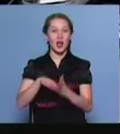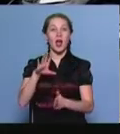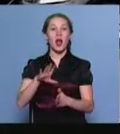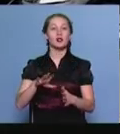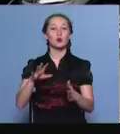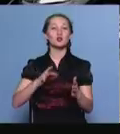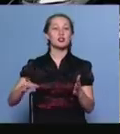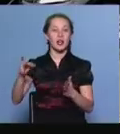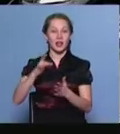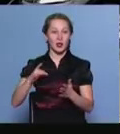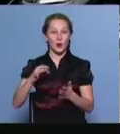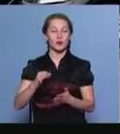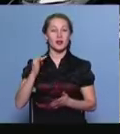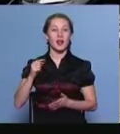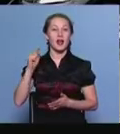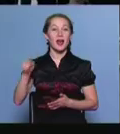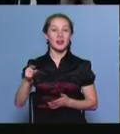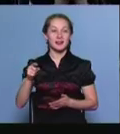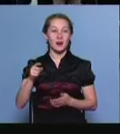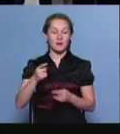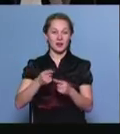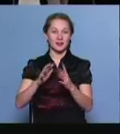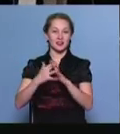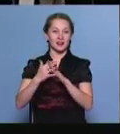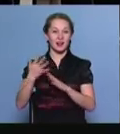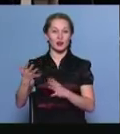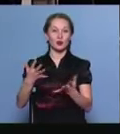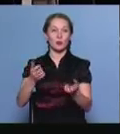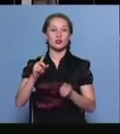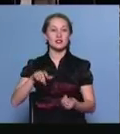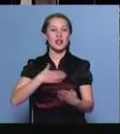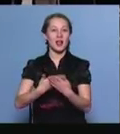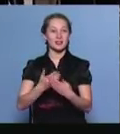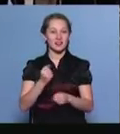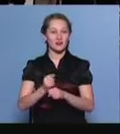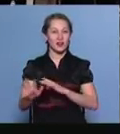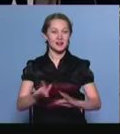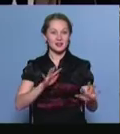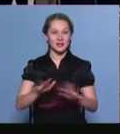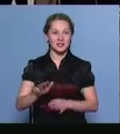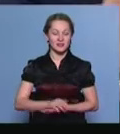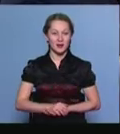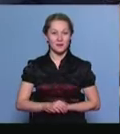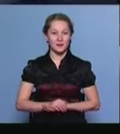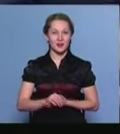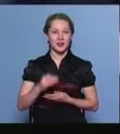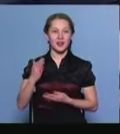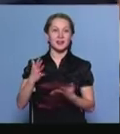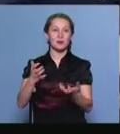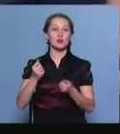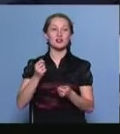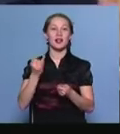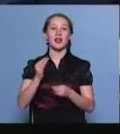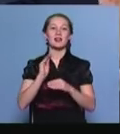Так, поселение Кожельское, это Близинский район, отметили за организацию работы по водоснабжению населенных пунктов. Машина стала дополнительным